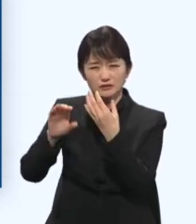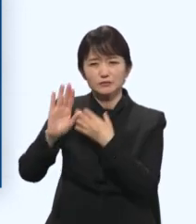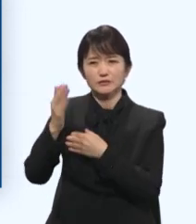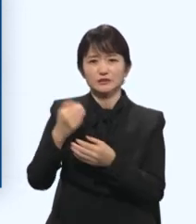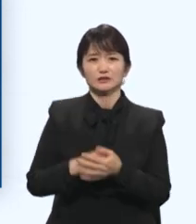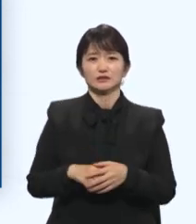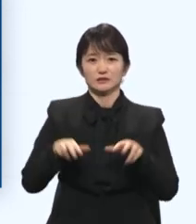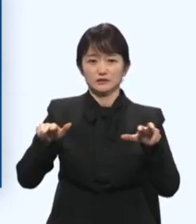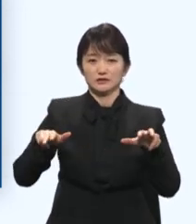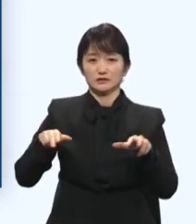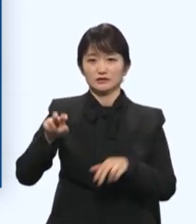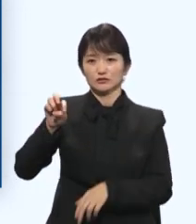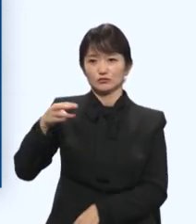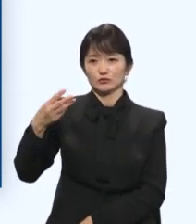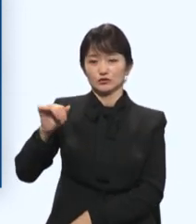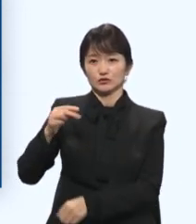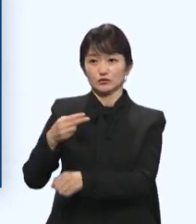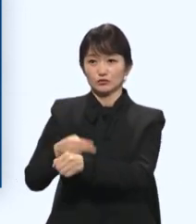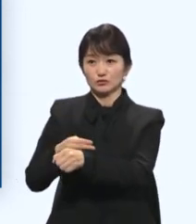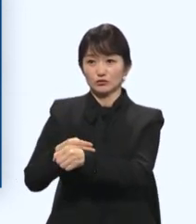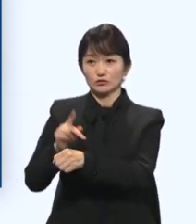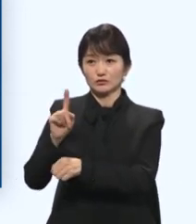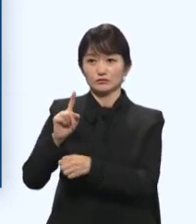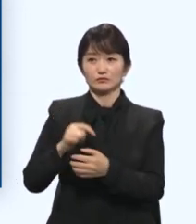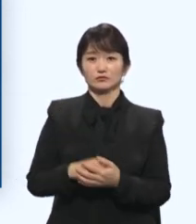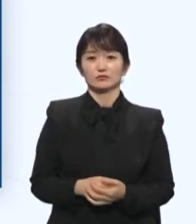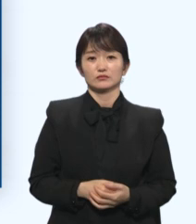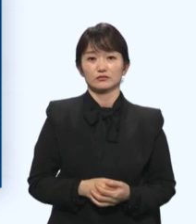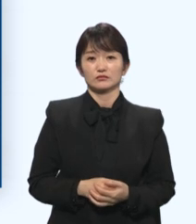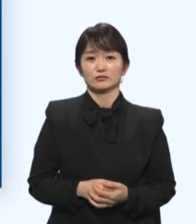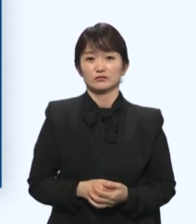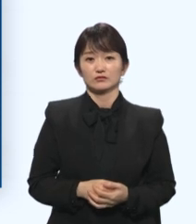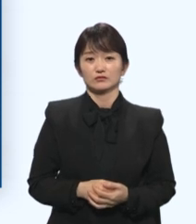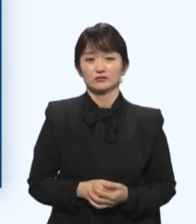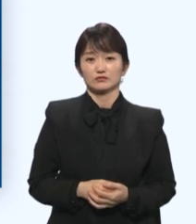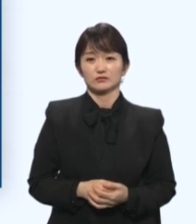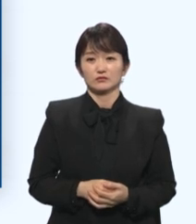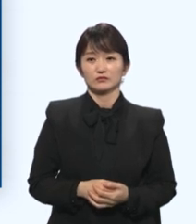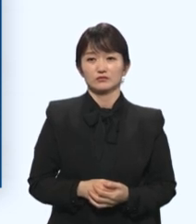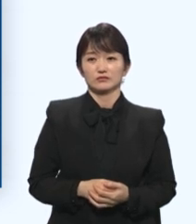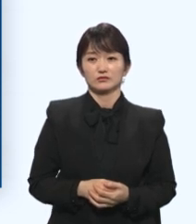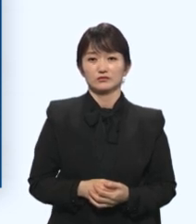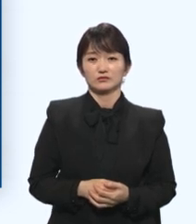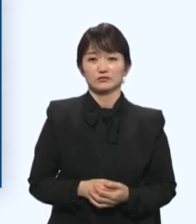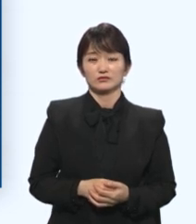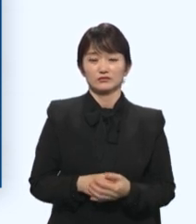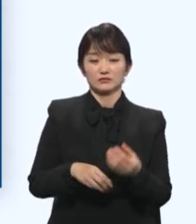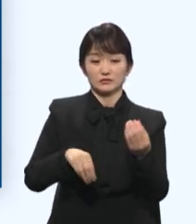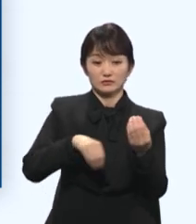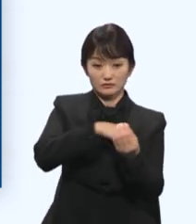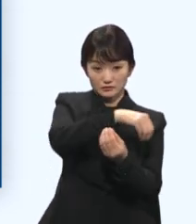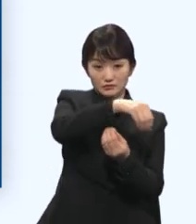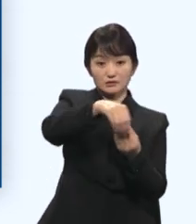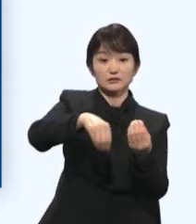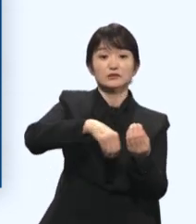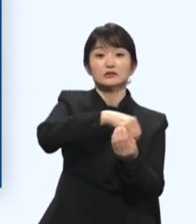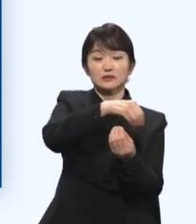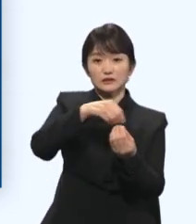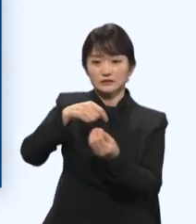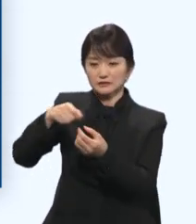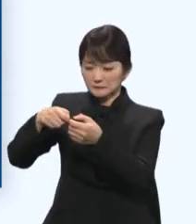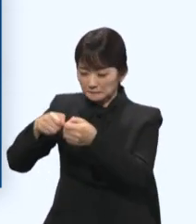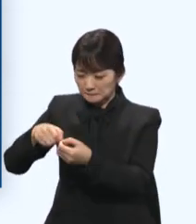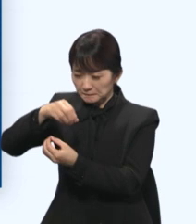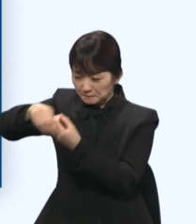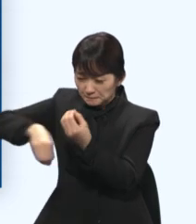현직 물리 교사는 이제 정말로 구조적으로 쓴 거예요 그니까 이제 느슨하게든 촘촘하게 갔든 만약에 열 번이라면 똑같은 거 아니냐 이런